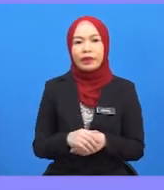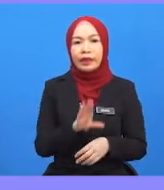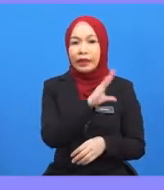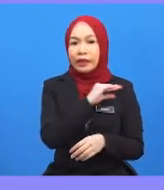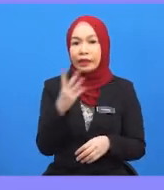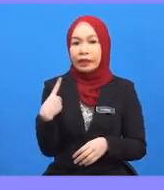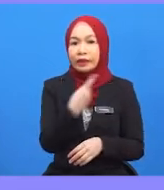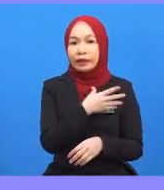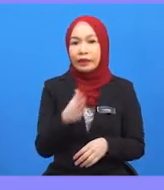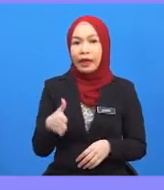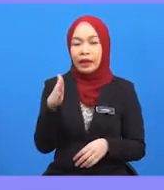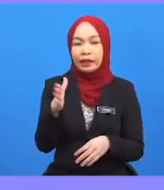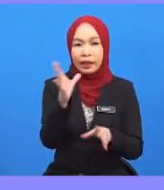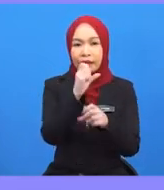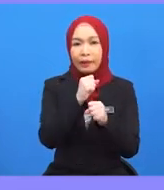Maka kita akan peroleh